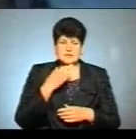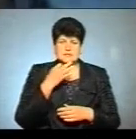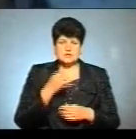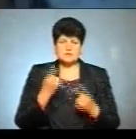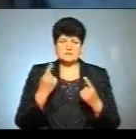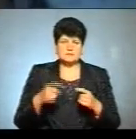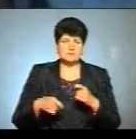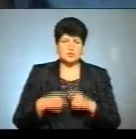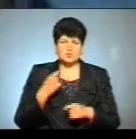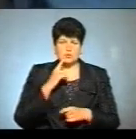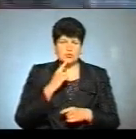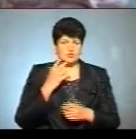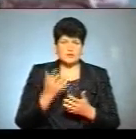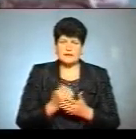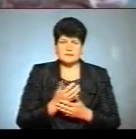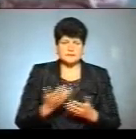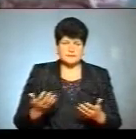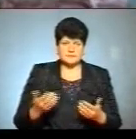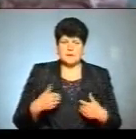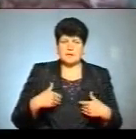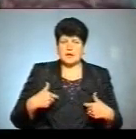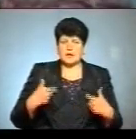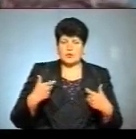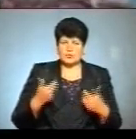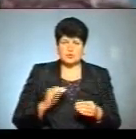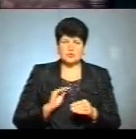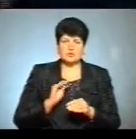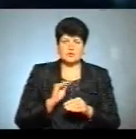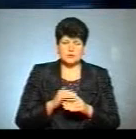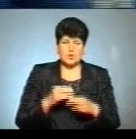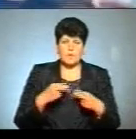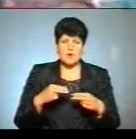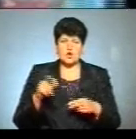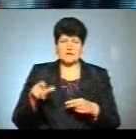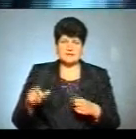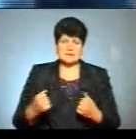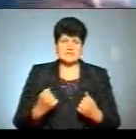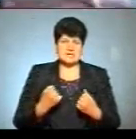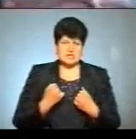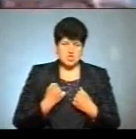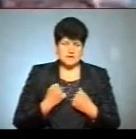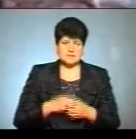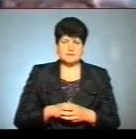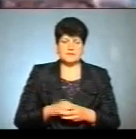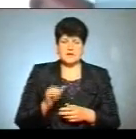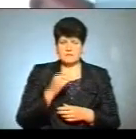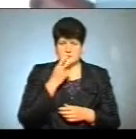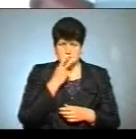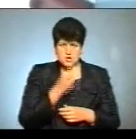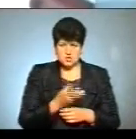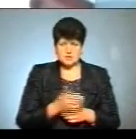значних порушень поки не виявили. Ми рекомендуємо додатково продавцям захищатись, і ви бачите